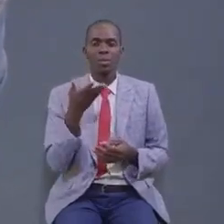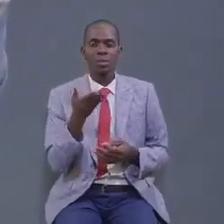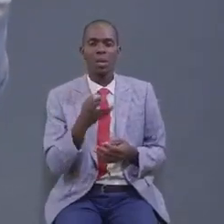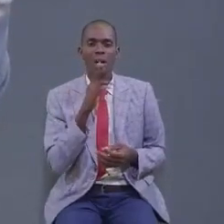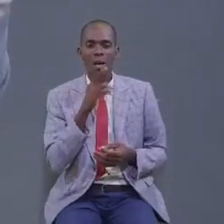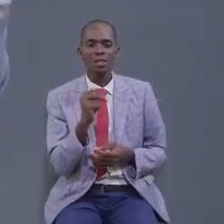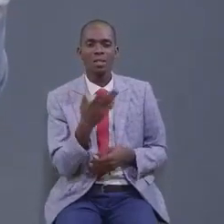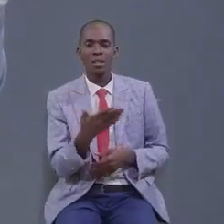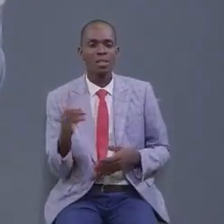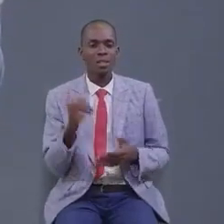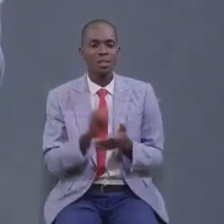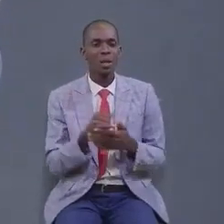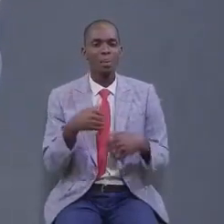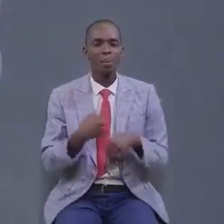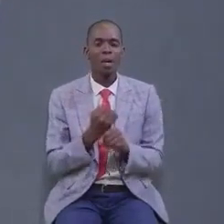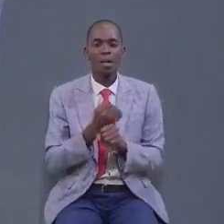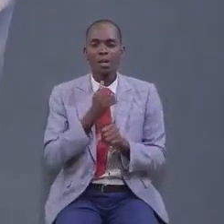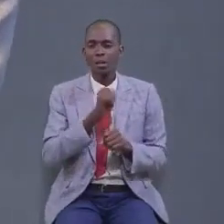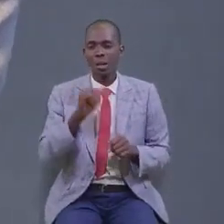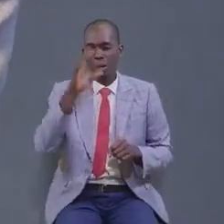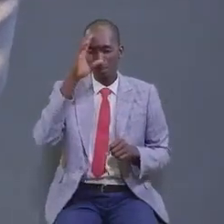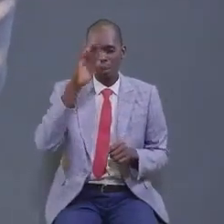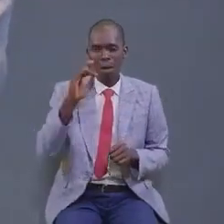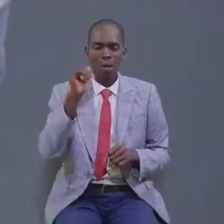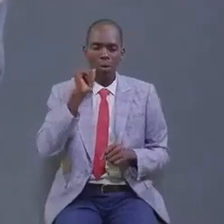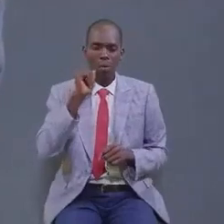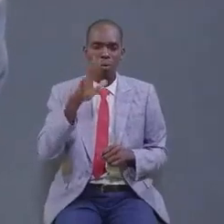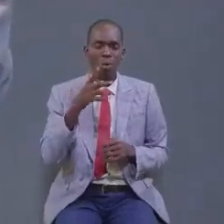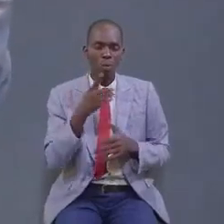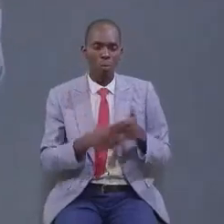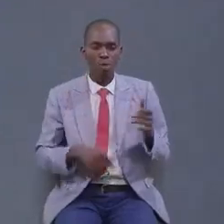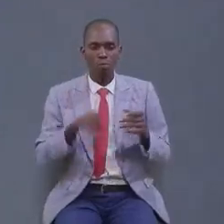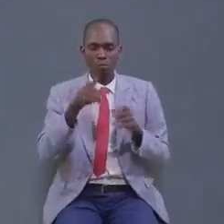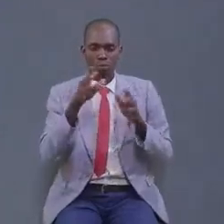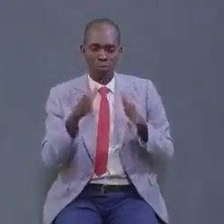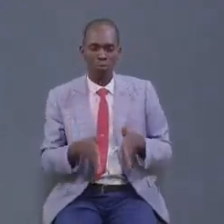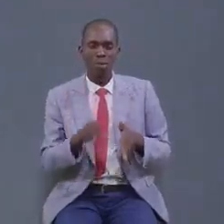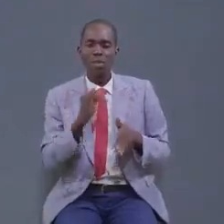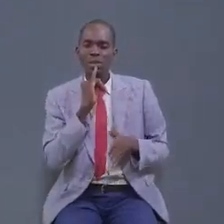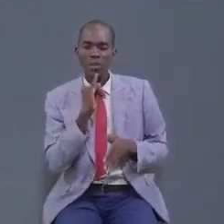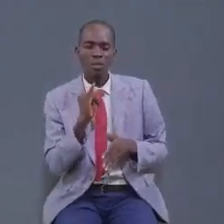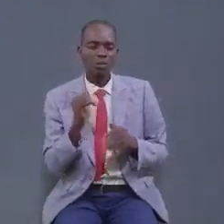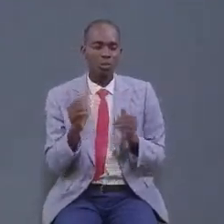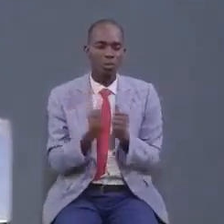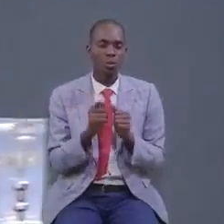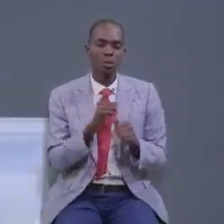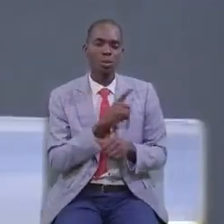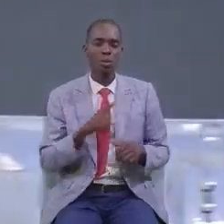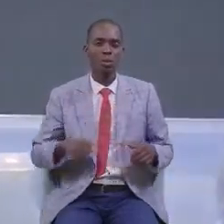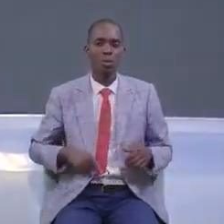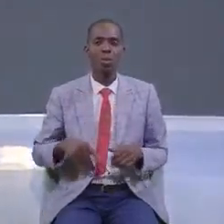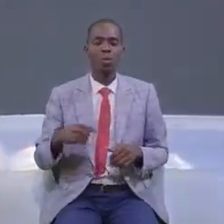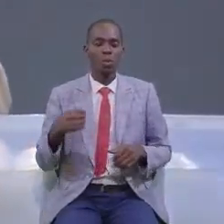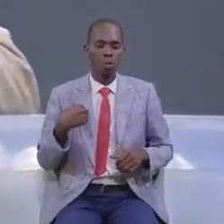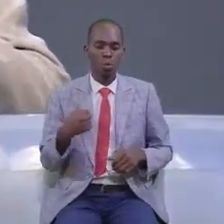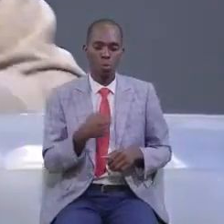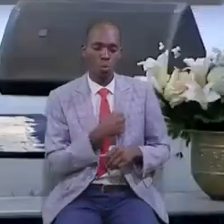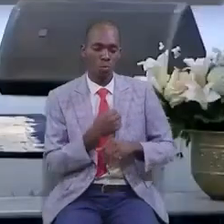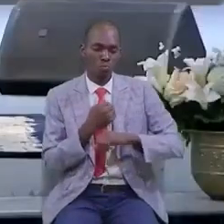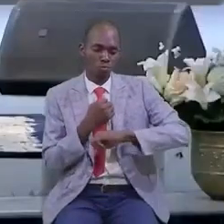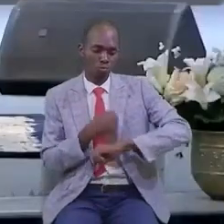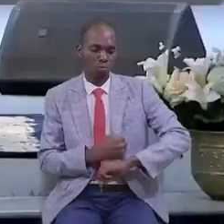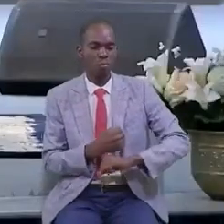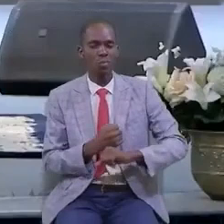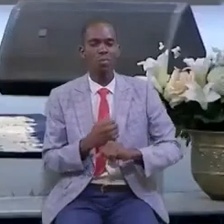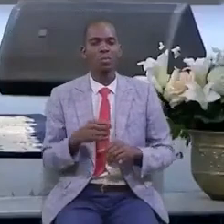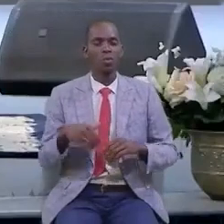దట్ మేక్ ద మ్యాన్ ద వుమన్ వాట్ హి ఇస్ అండ్ వాట్ షీ ఇస్ విత్ ది లార్డ్ వర్ వాచ్ over there aviye